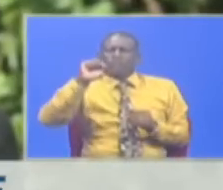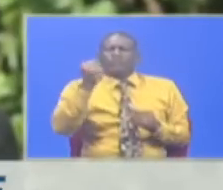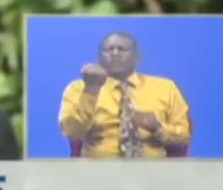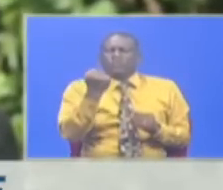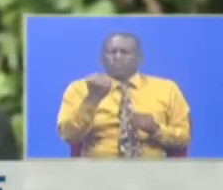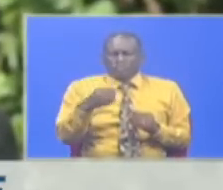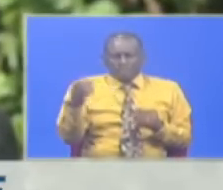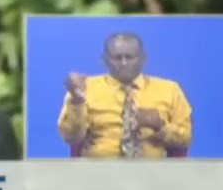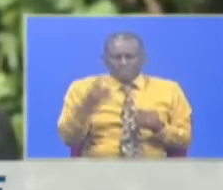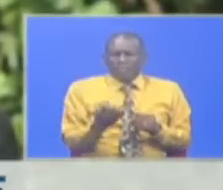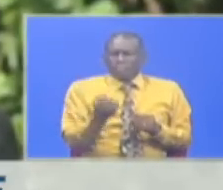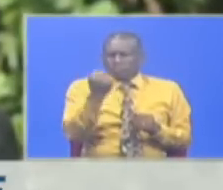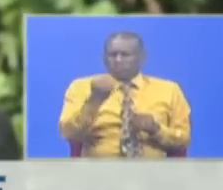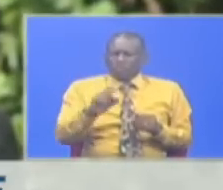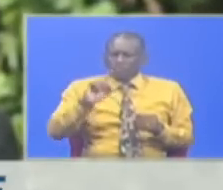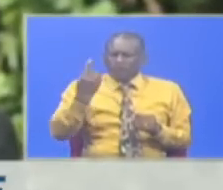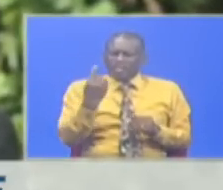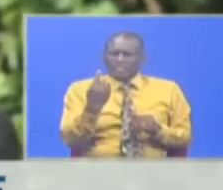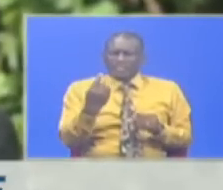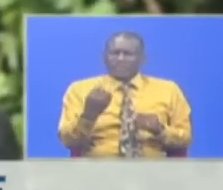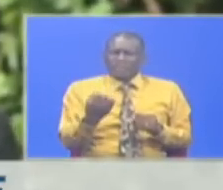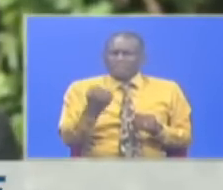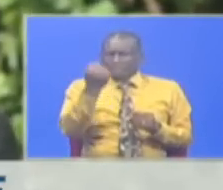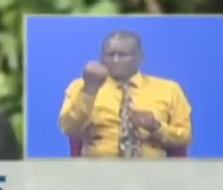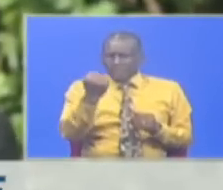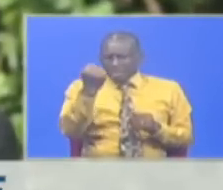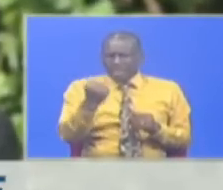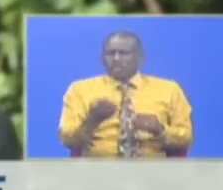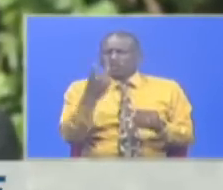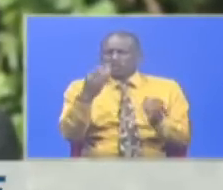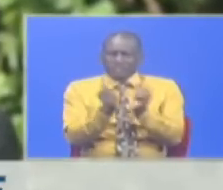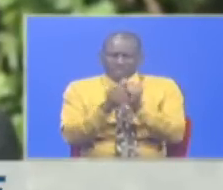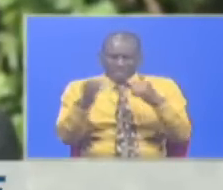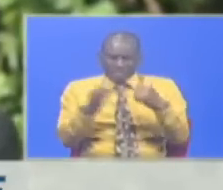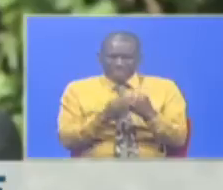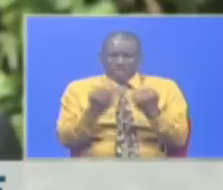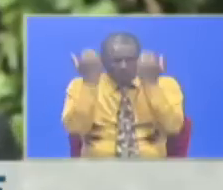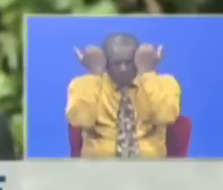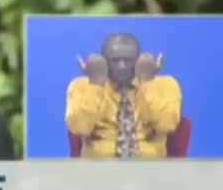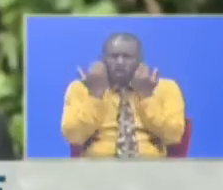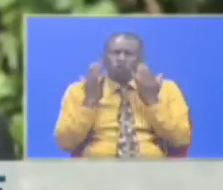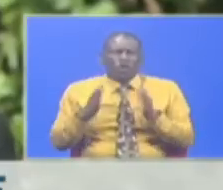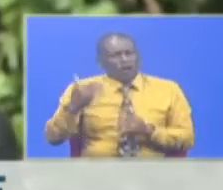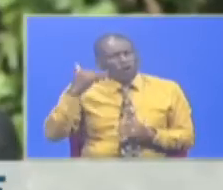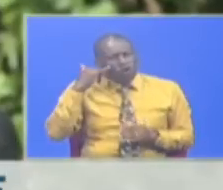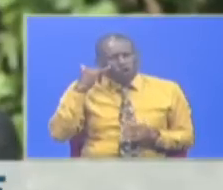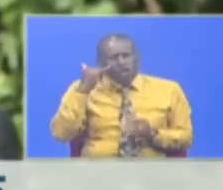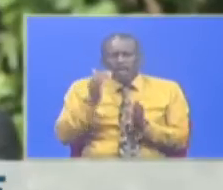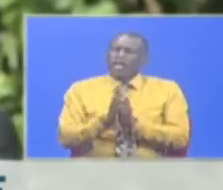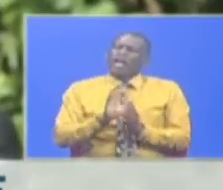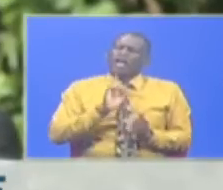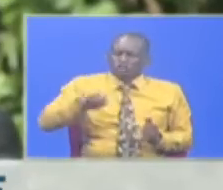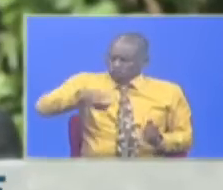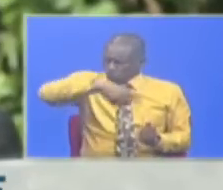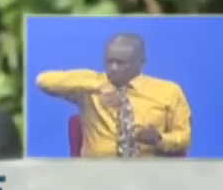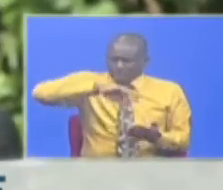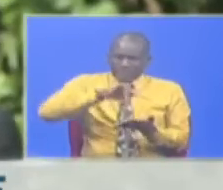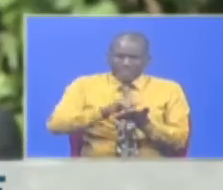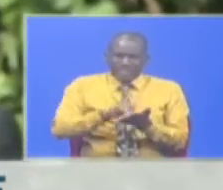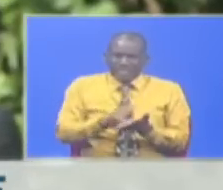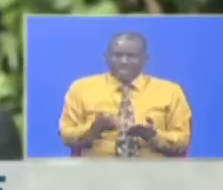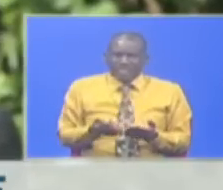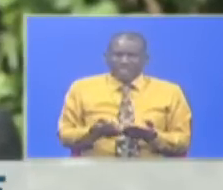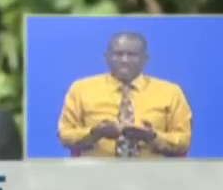mwezi wa tano, tarehe moja mwezi wa tano, 2018, wakili alitupigia simu, akatuambia yeye ni